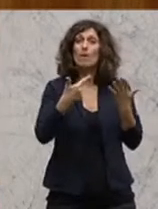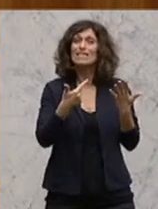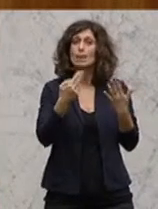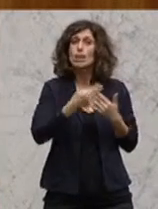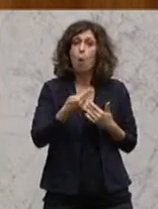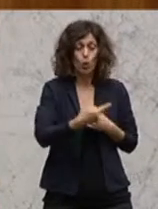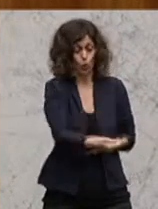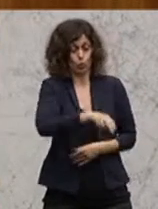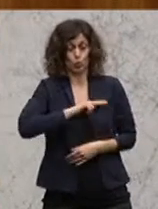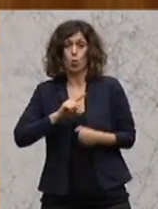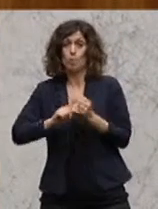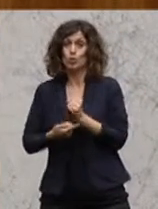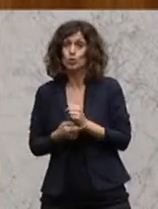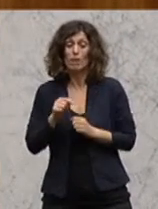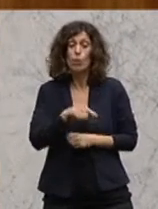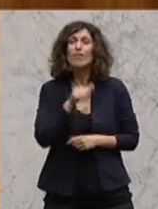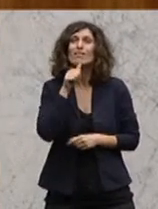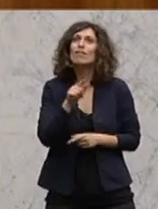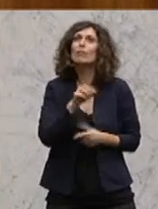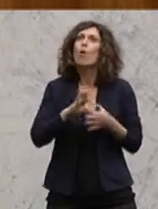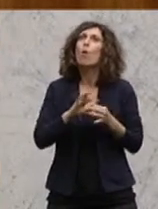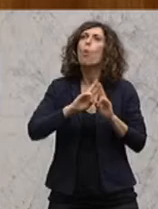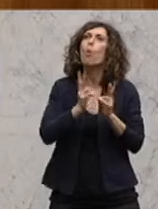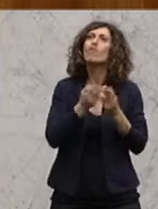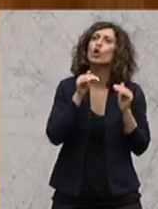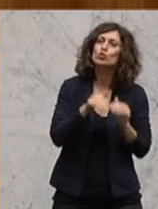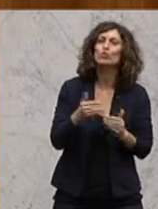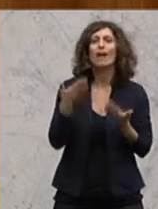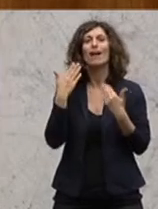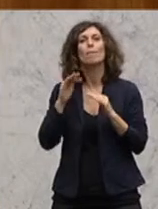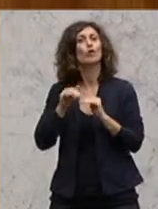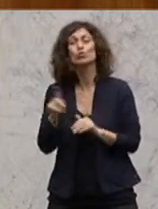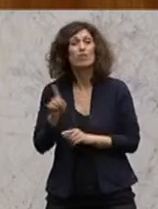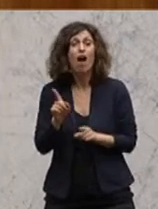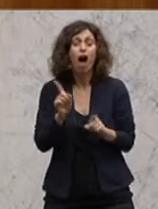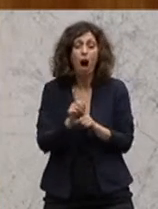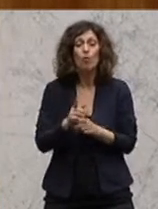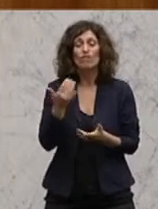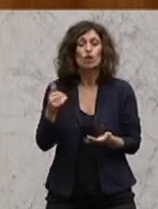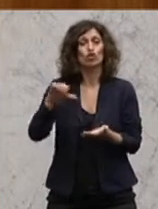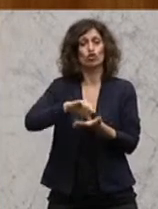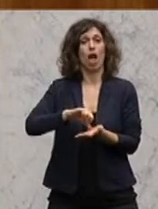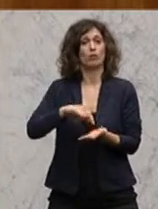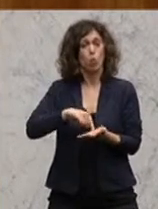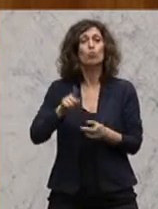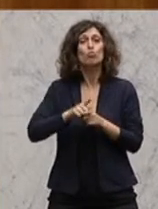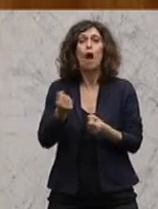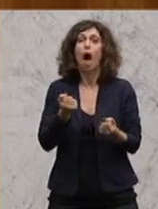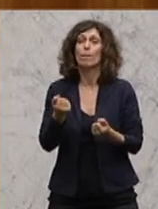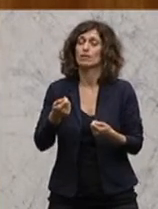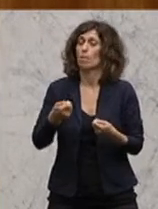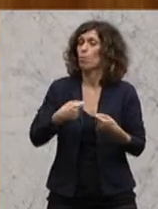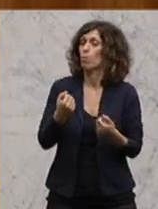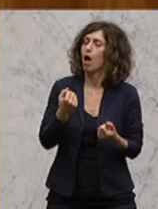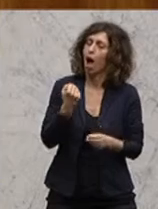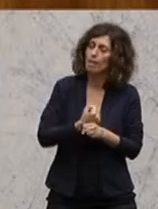Also es ist nicht nur eine Umweltschutzfrage, eine Klimaschutzfrage, sondern vor allem auch eine Standort- und arbeitsmarktpolitische Frage. Und ich